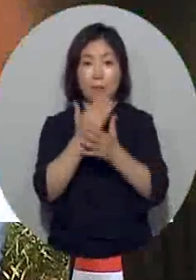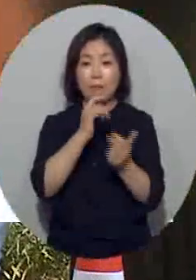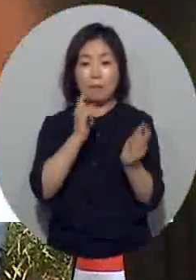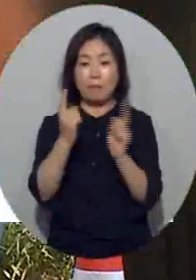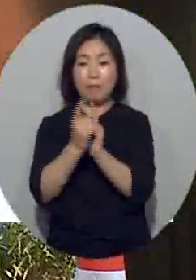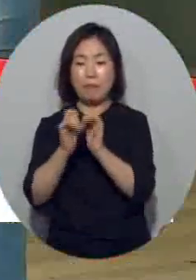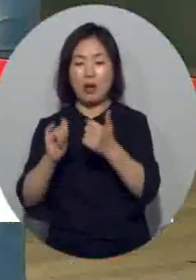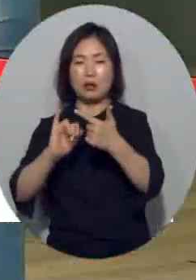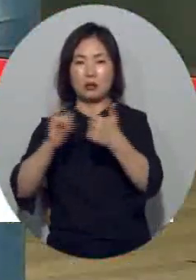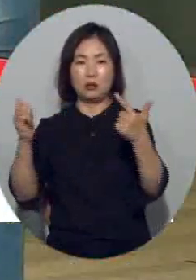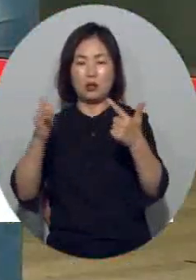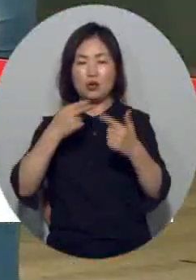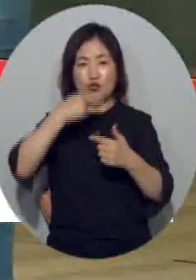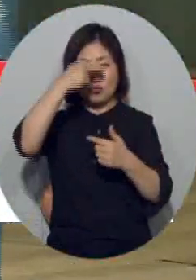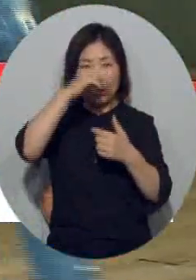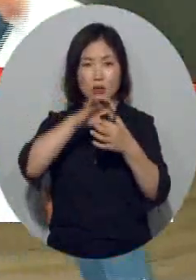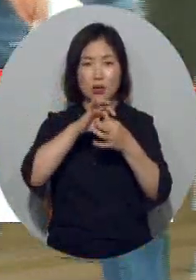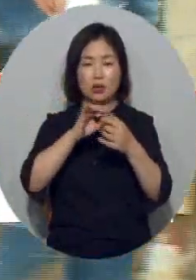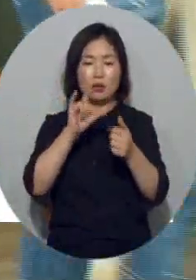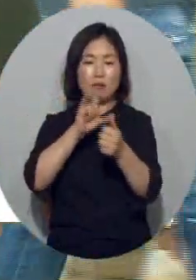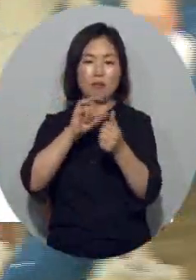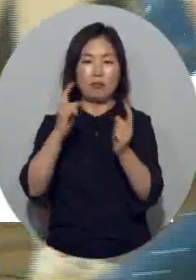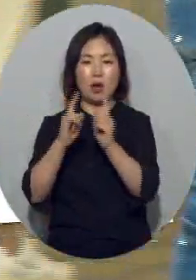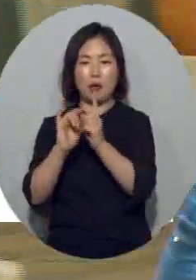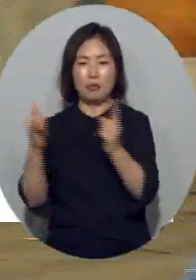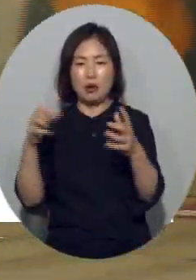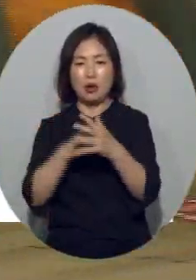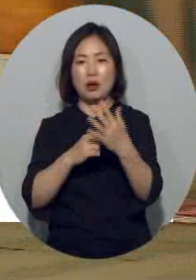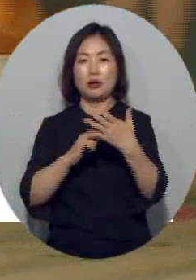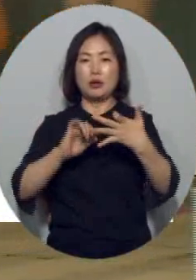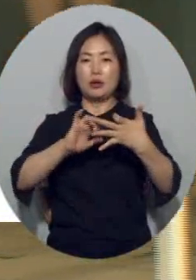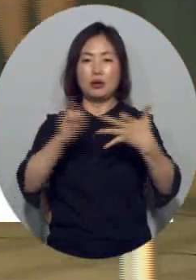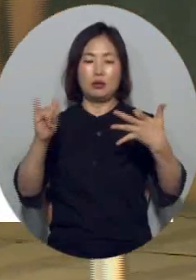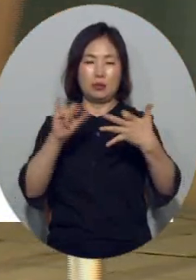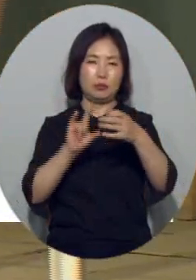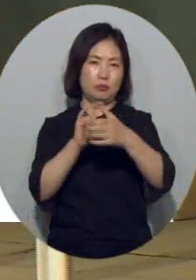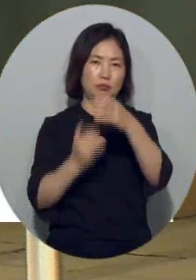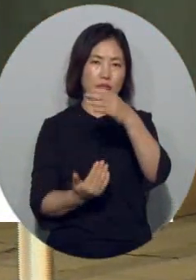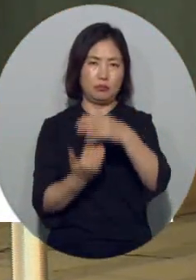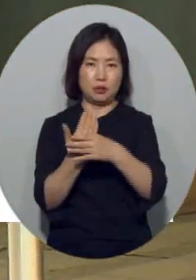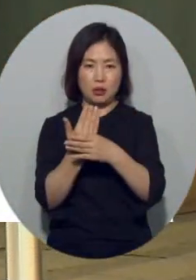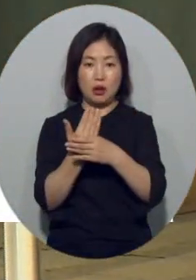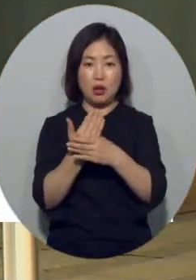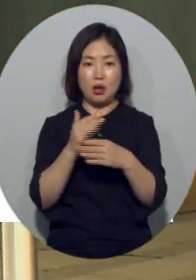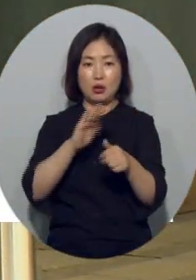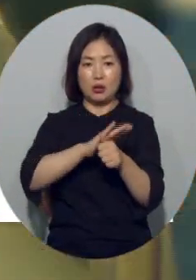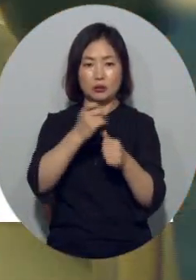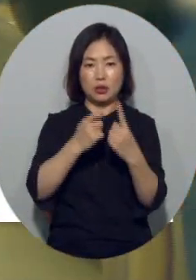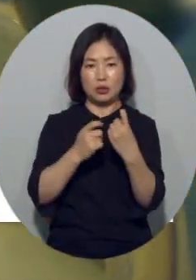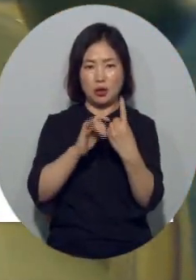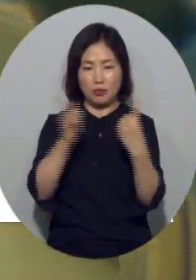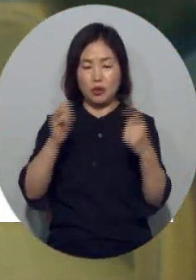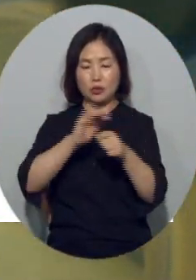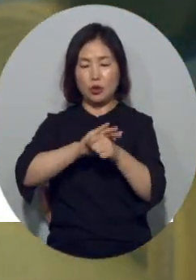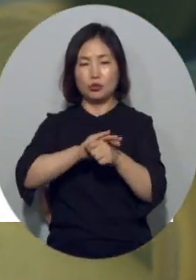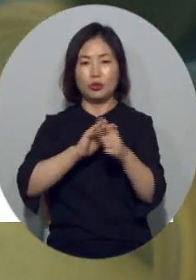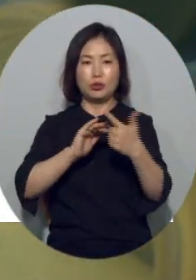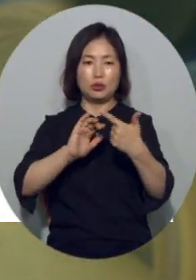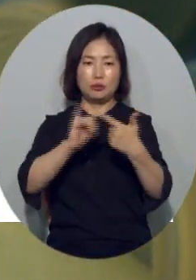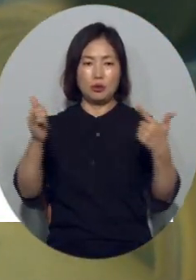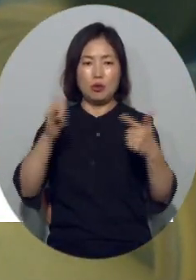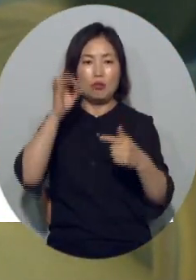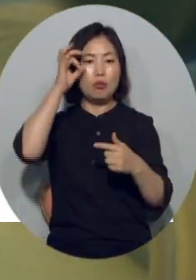접촉자 6명과 유흥주점 관련 접촉자 1명 등 19명의 신규 확진자가 경산 11명, 경주